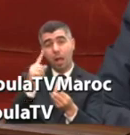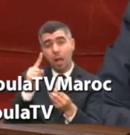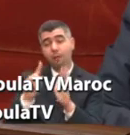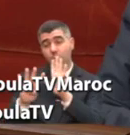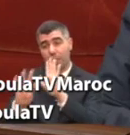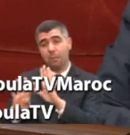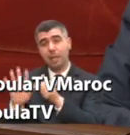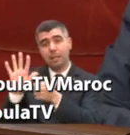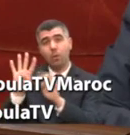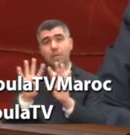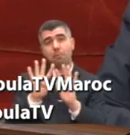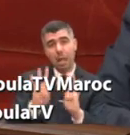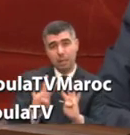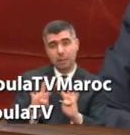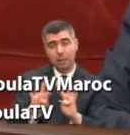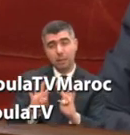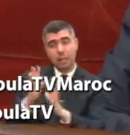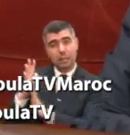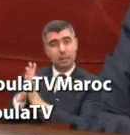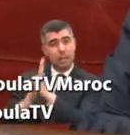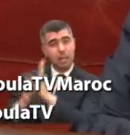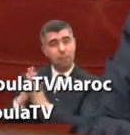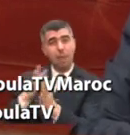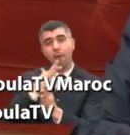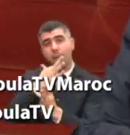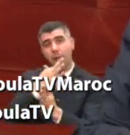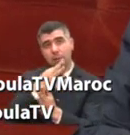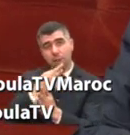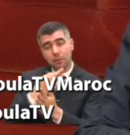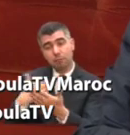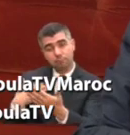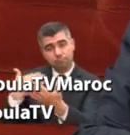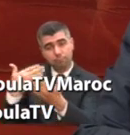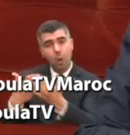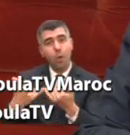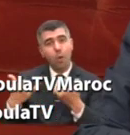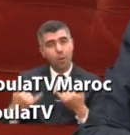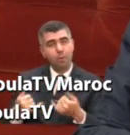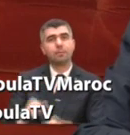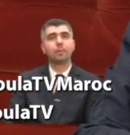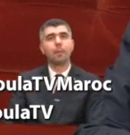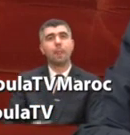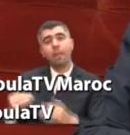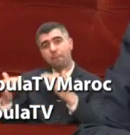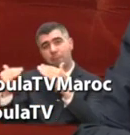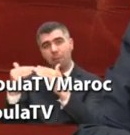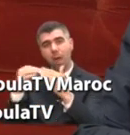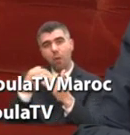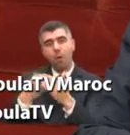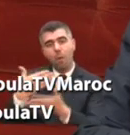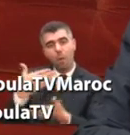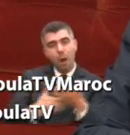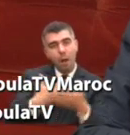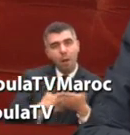1986، والمجهودات اللي كانت دارت من أجل تبسيط هذه المساطر كان إلى حد ساعة. هناك توحيد الوثائق المستعملة في مجال